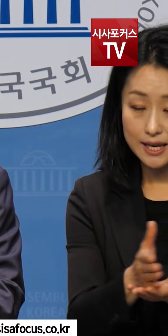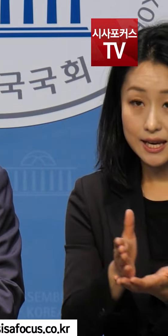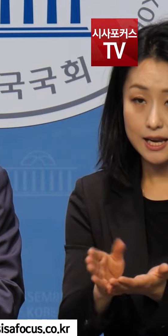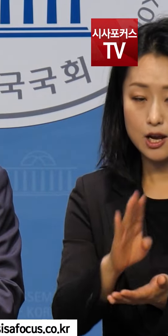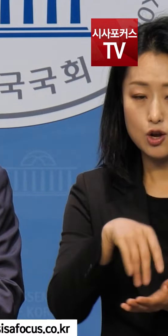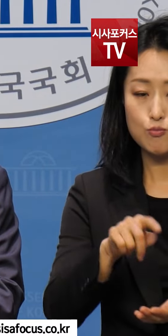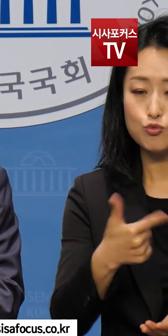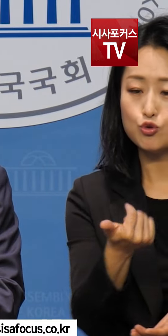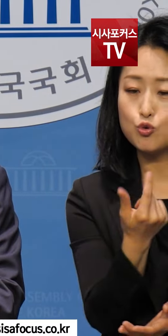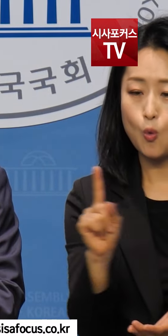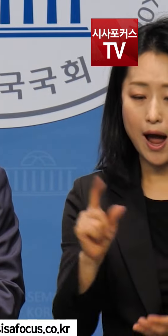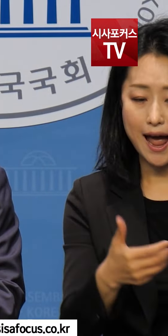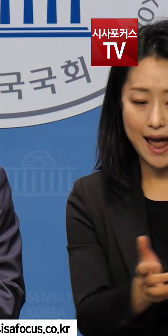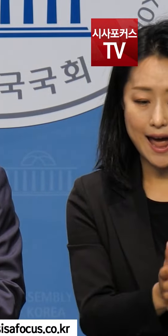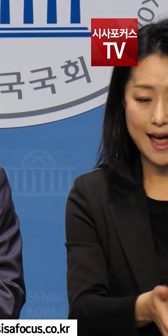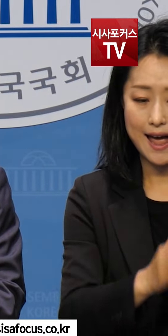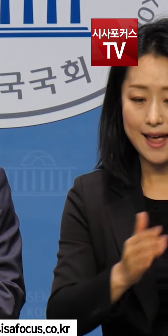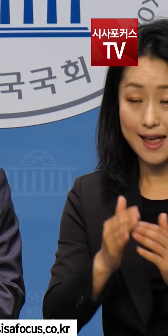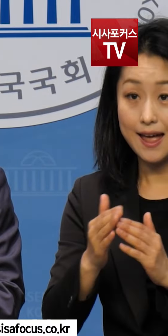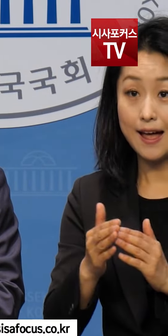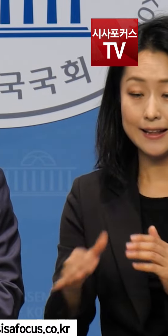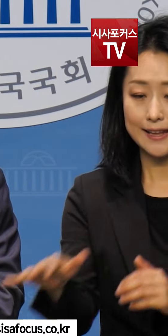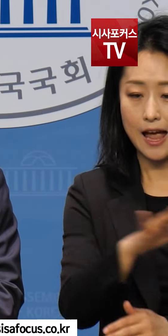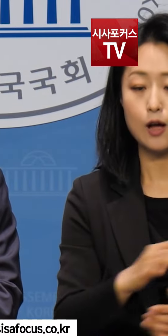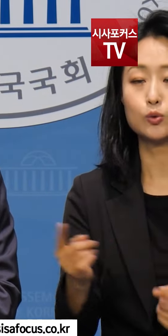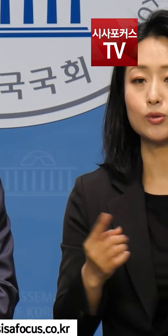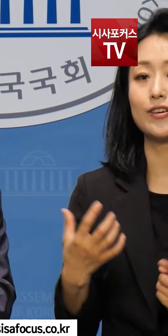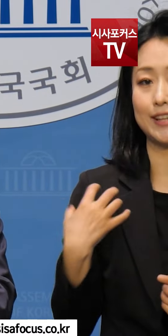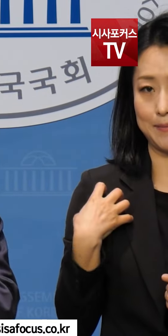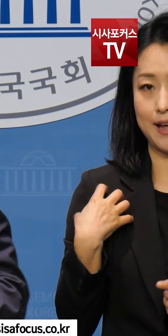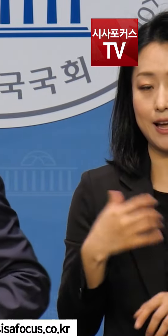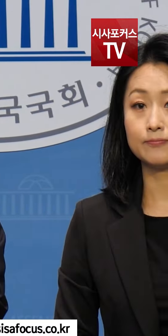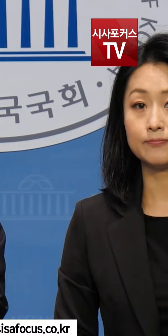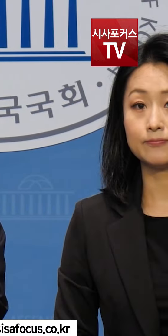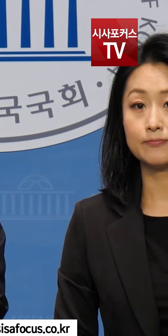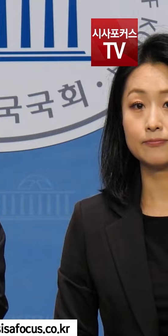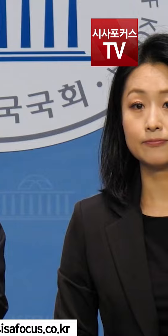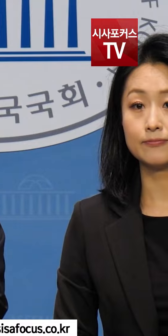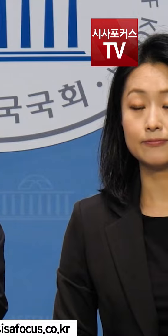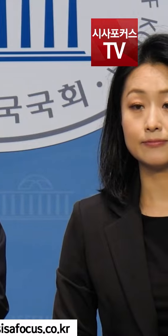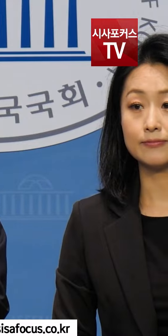관한 사항 등을 심의할 수 있도록 하겠습니다.